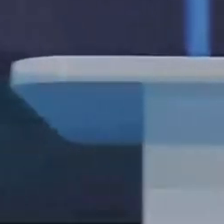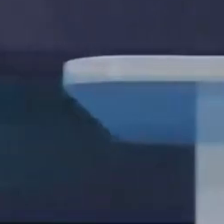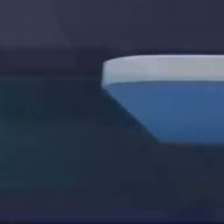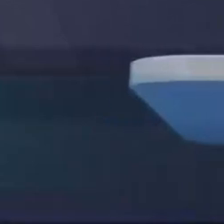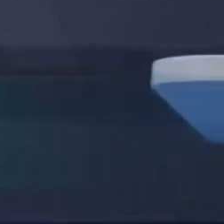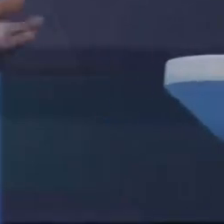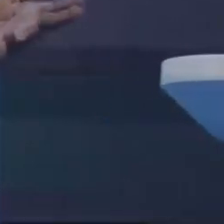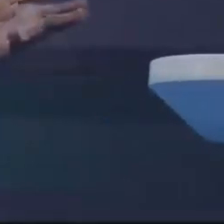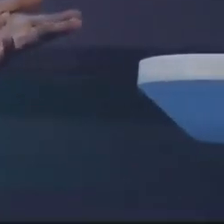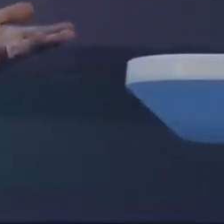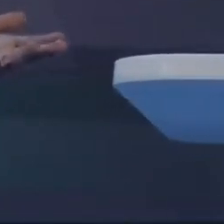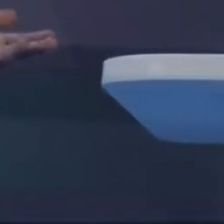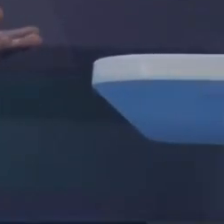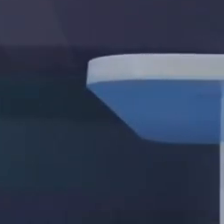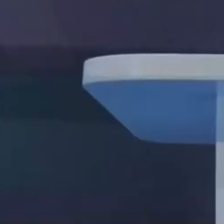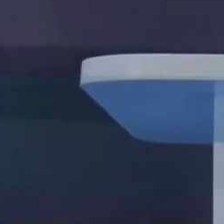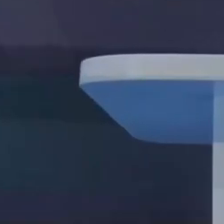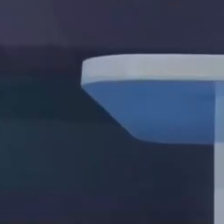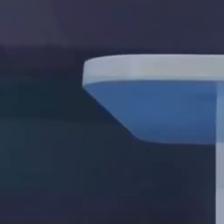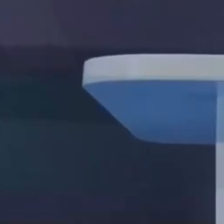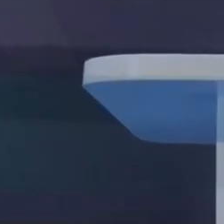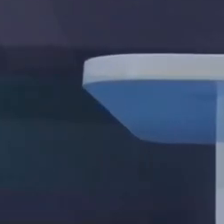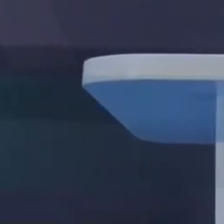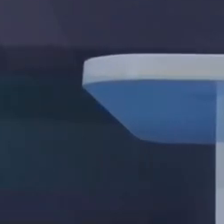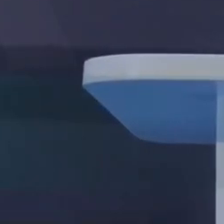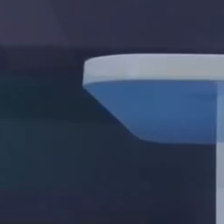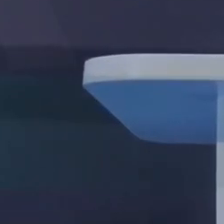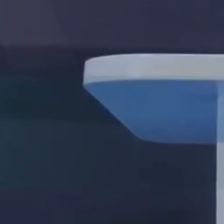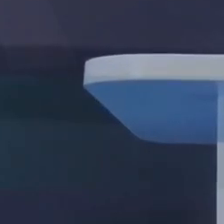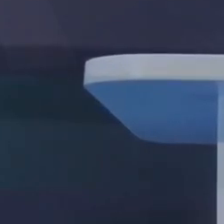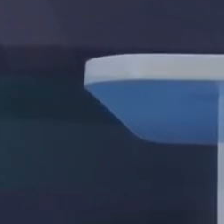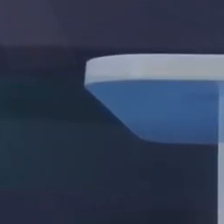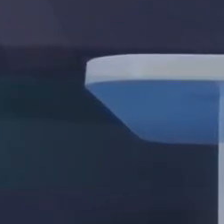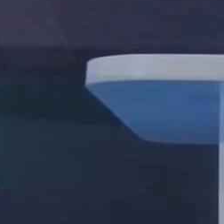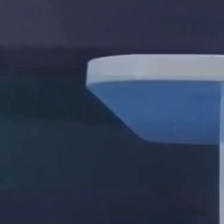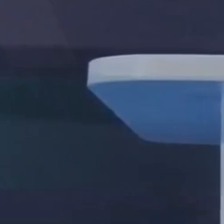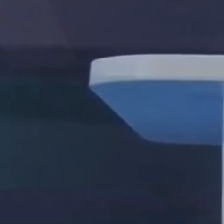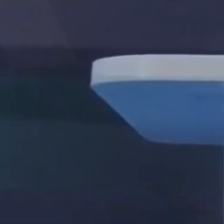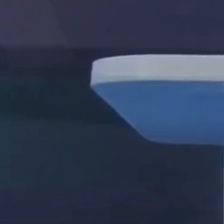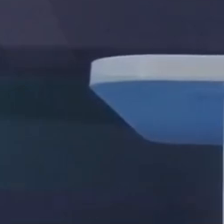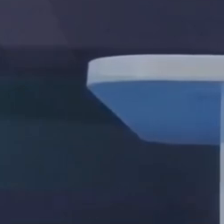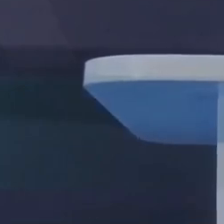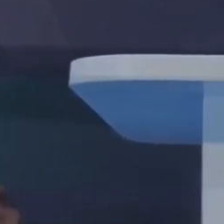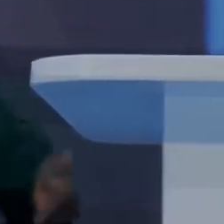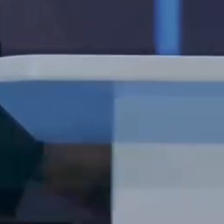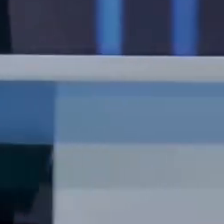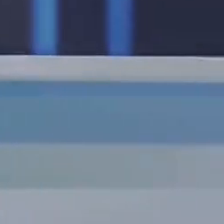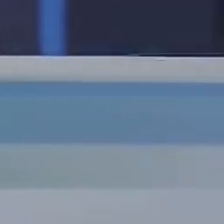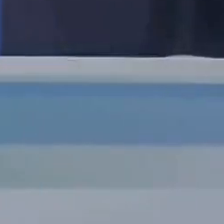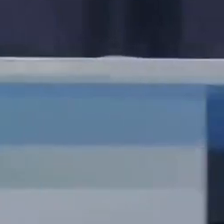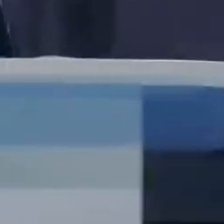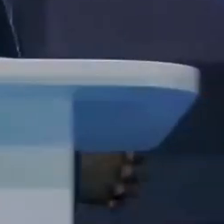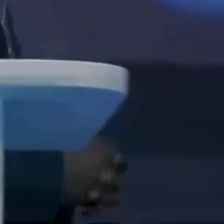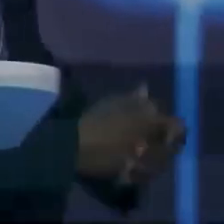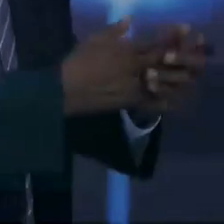Dieu. Voyez des gens, ils vont à l'église, ils tiennent la Bible dans leurs mains et il y a une